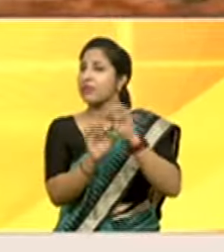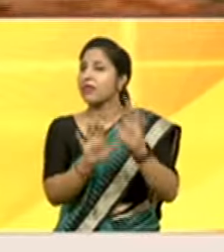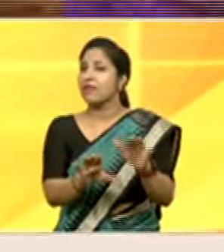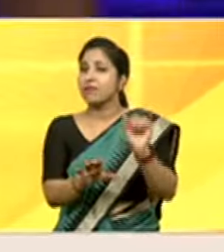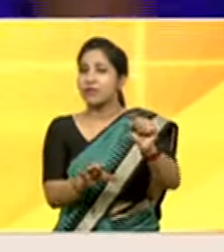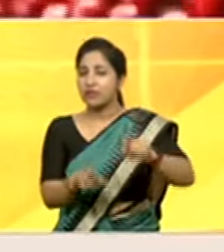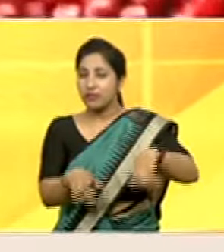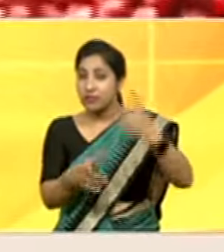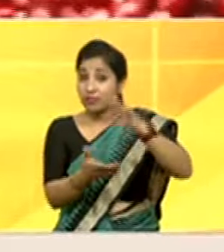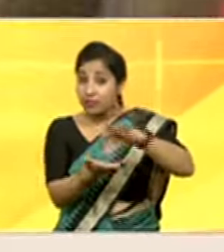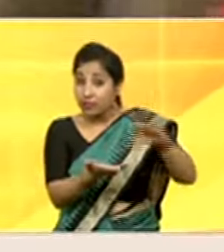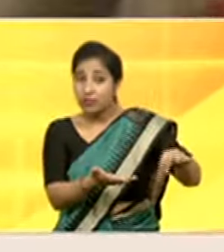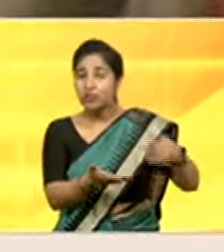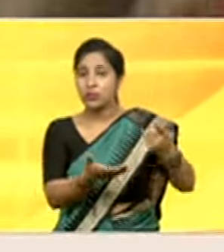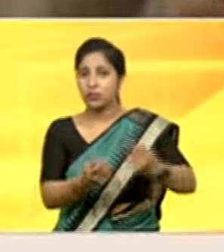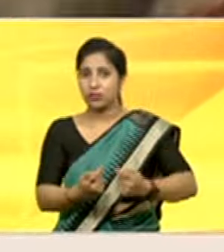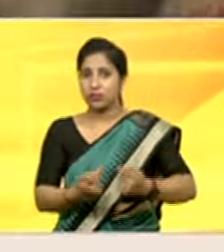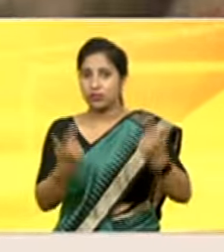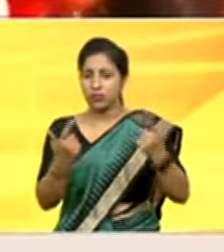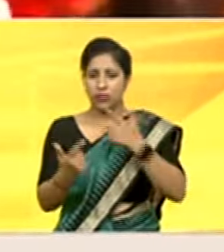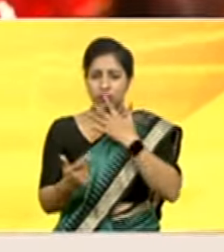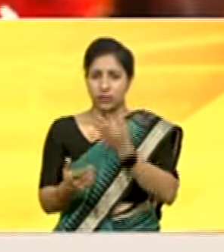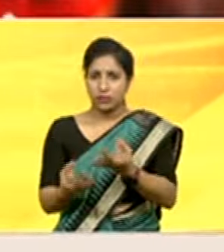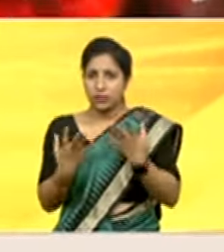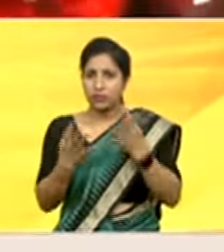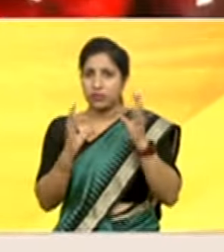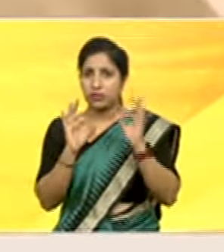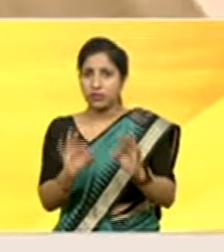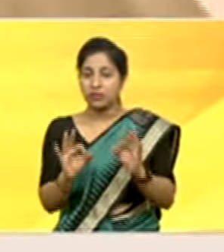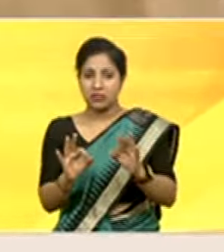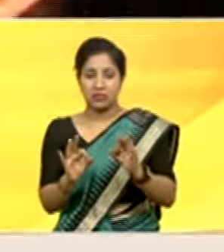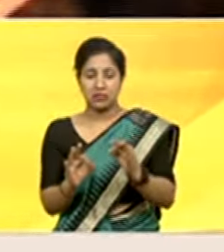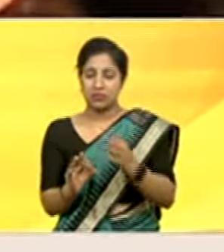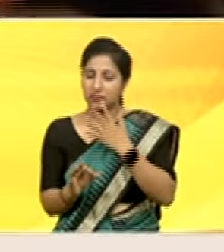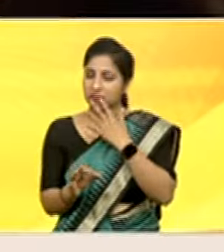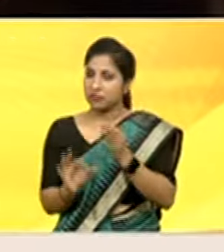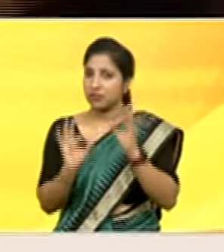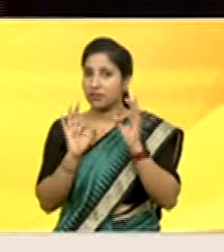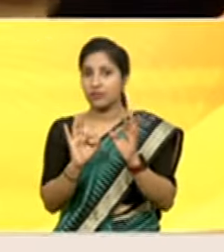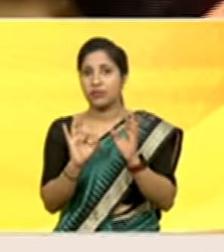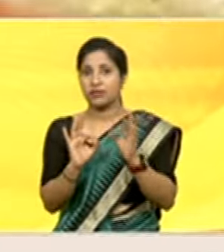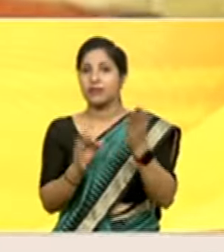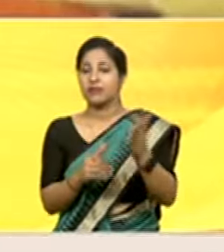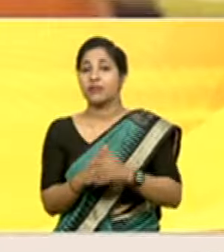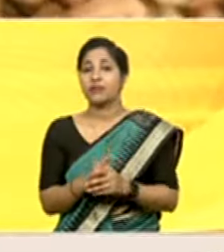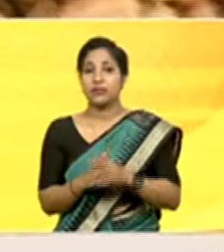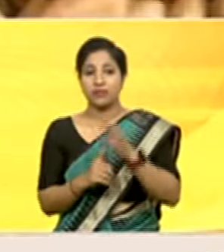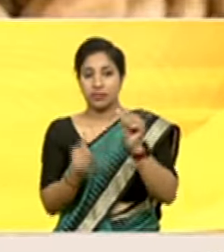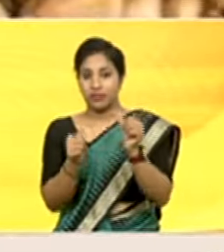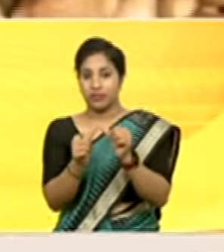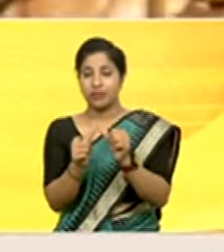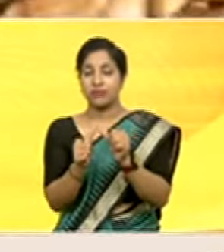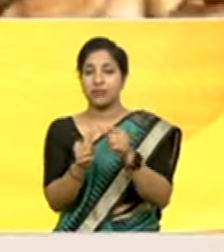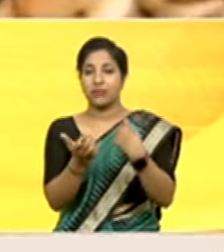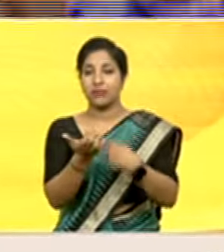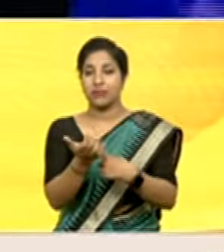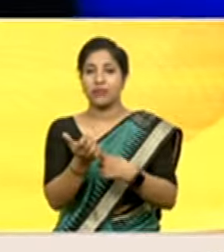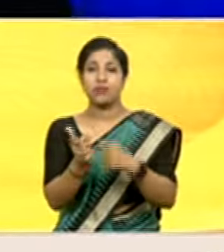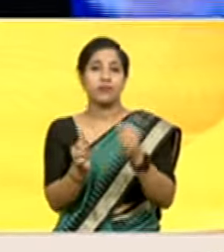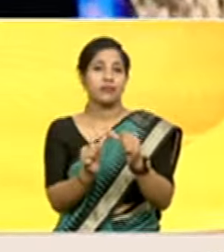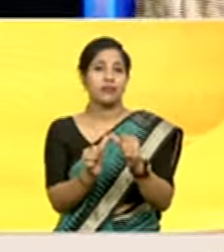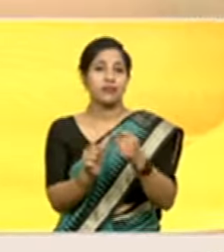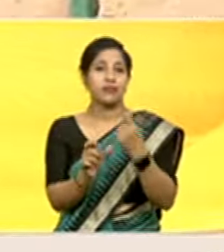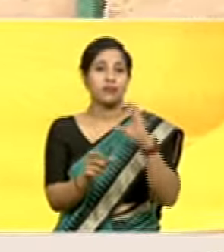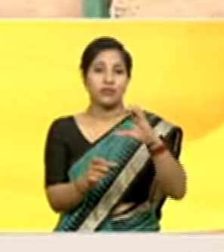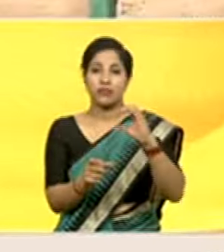रीच फ्लेवर और अरोमा के लिए जानी जाती है। अराकू कौफी की खेती से करीब